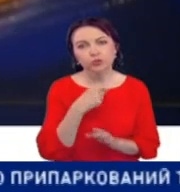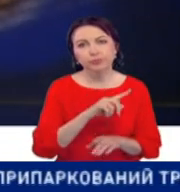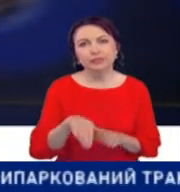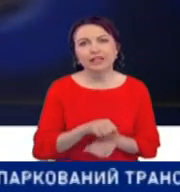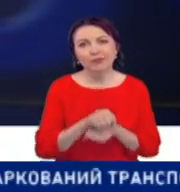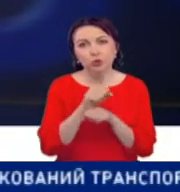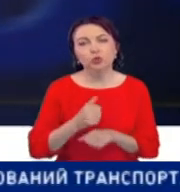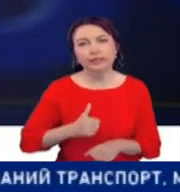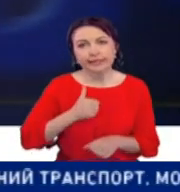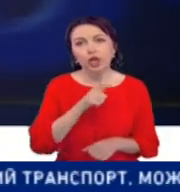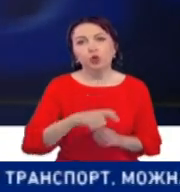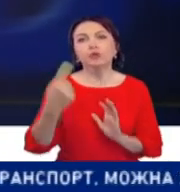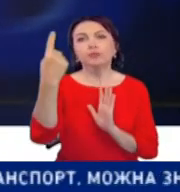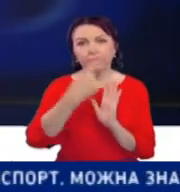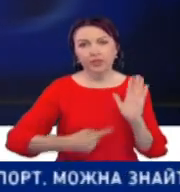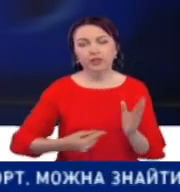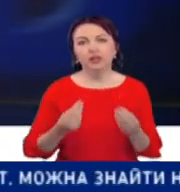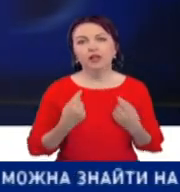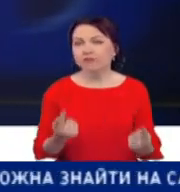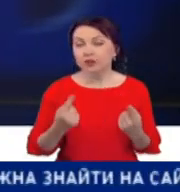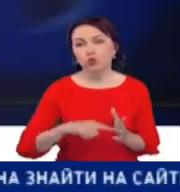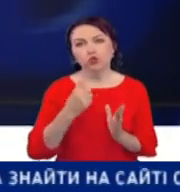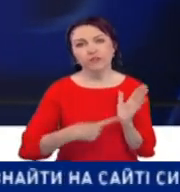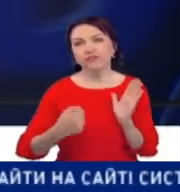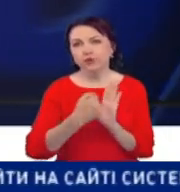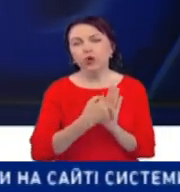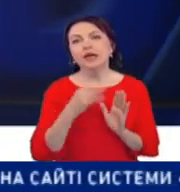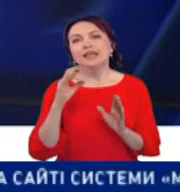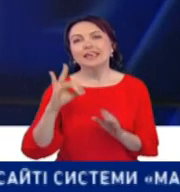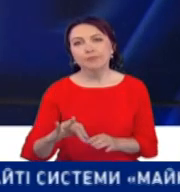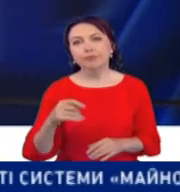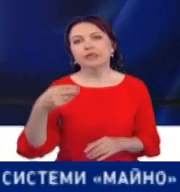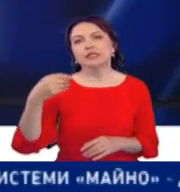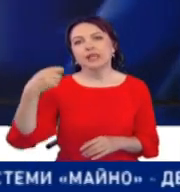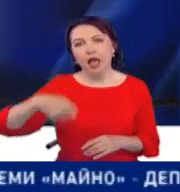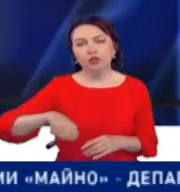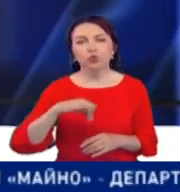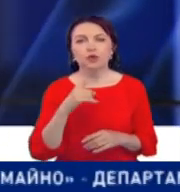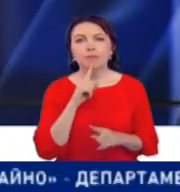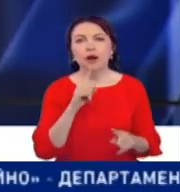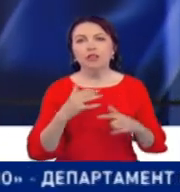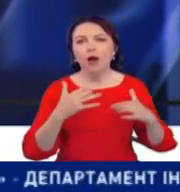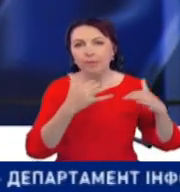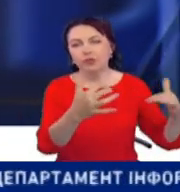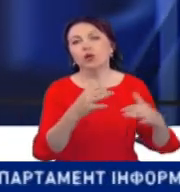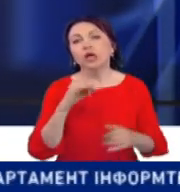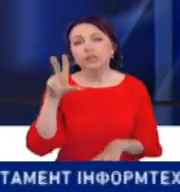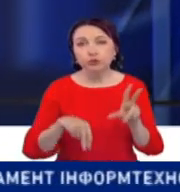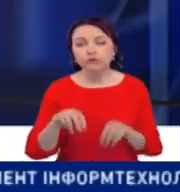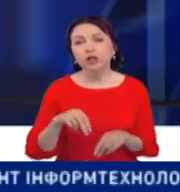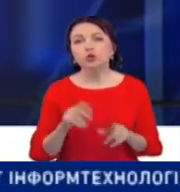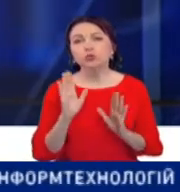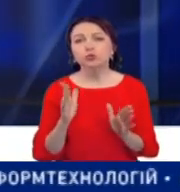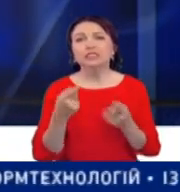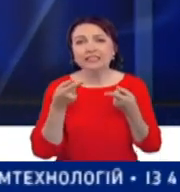Гідності, люди повірили, дали велику довіру і президенту, і парламенту, і сподівалися, що будуть